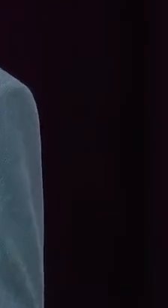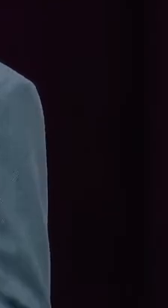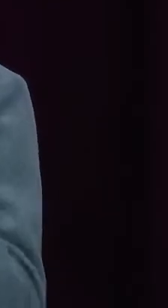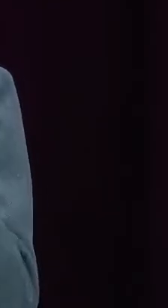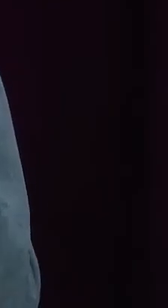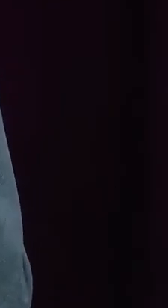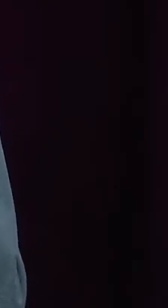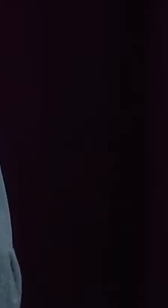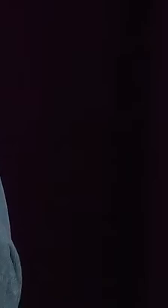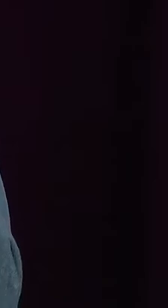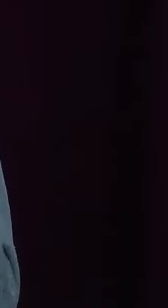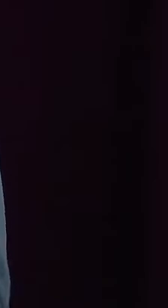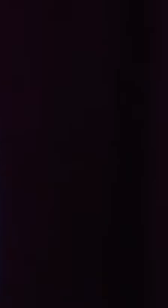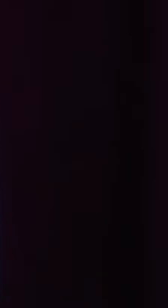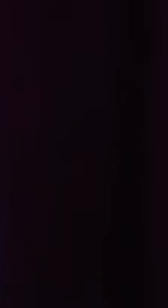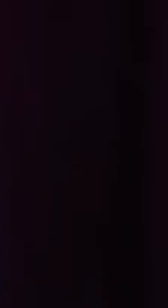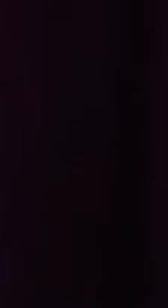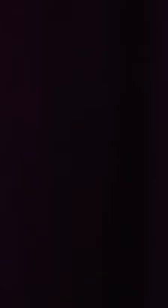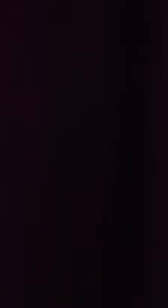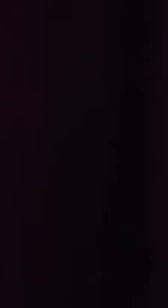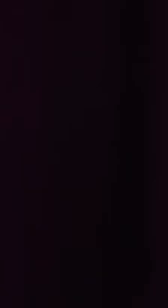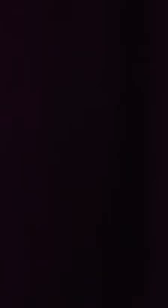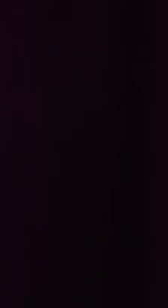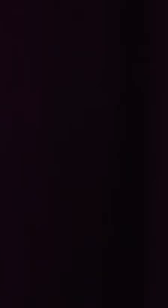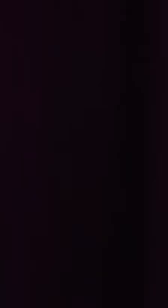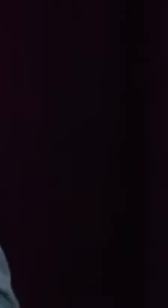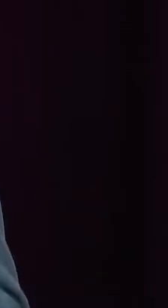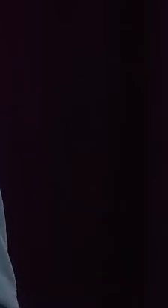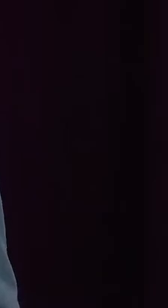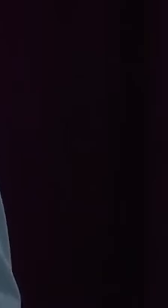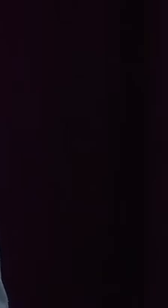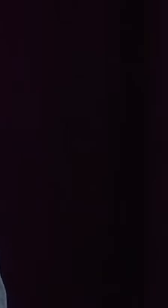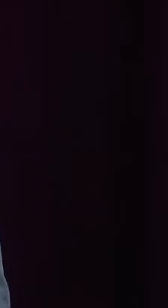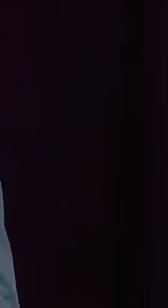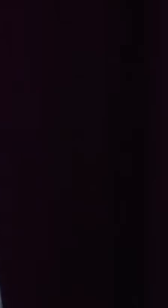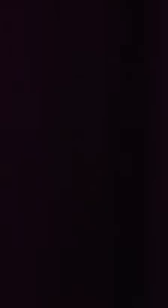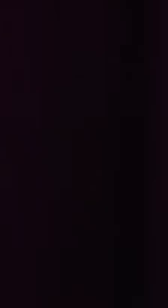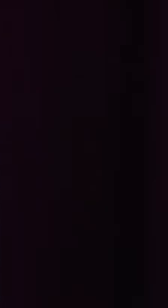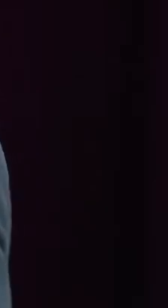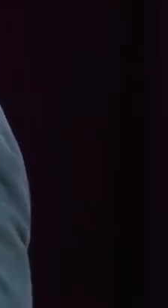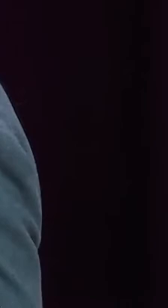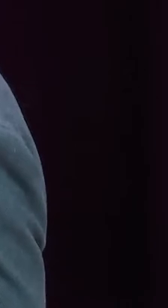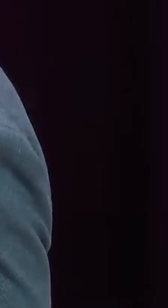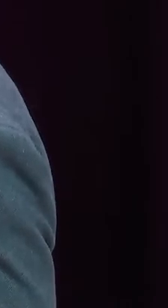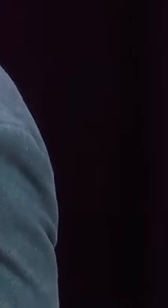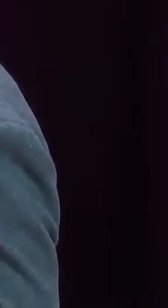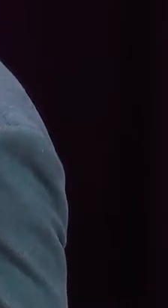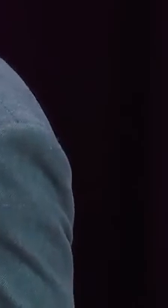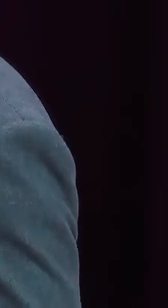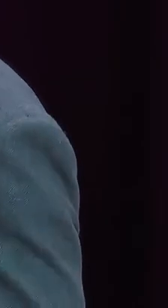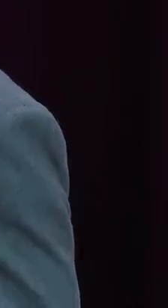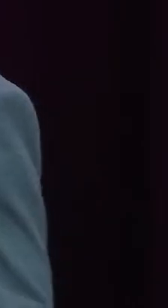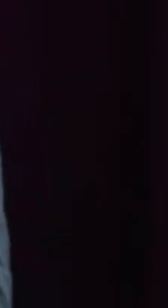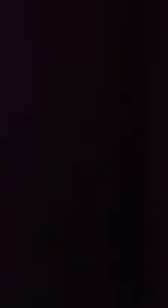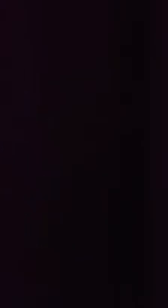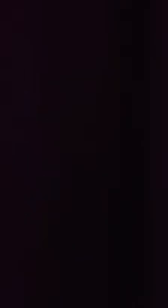kontext, att vi måste sätta barnet i centrum för Agenda 2030. För det är ju inte de här abstrakta lådorna vi